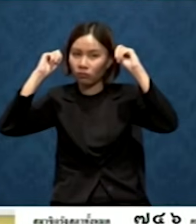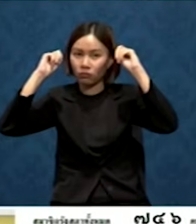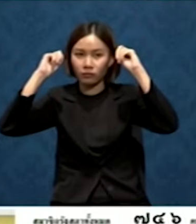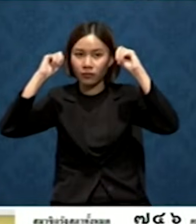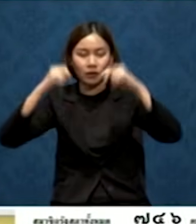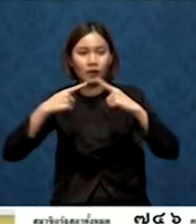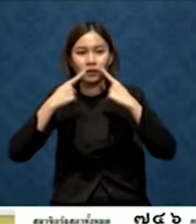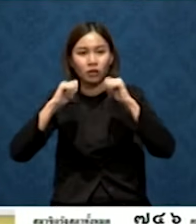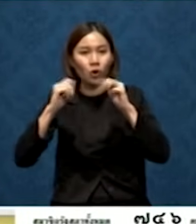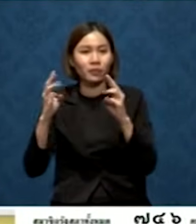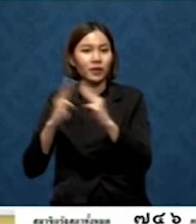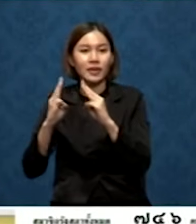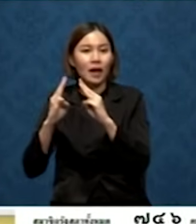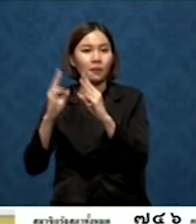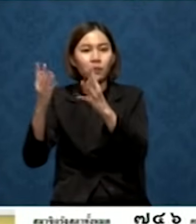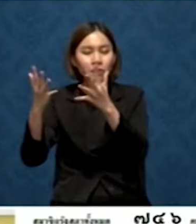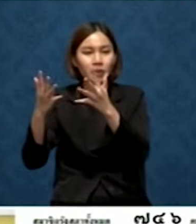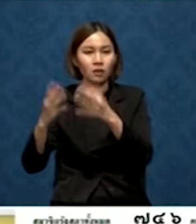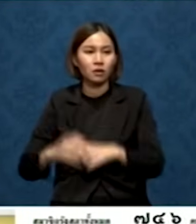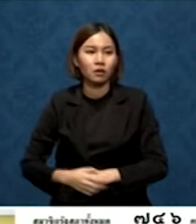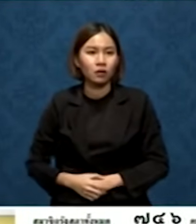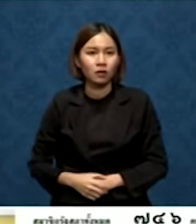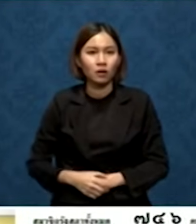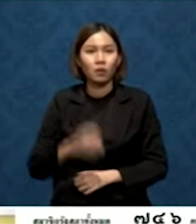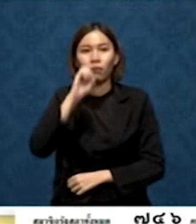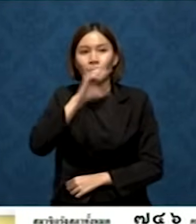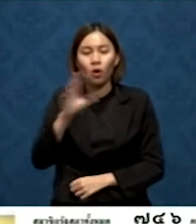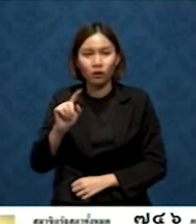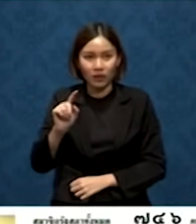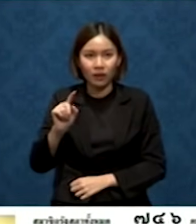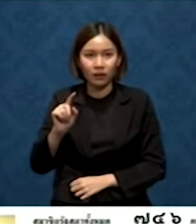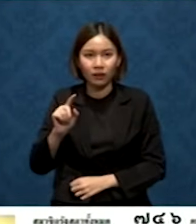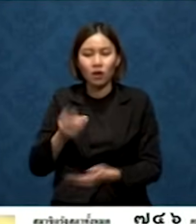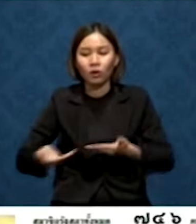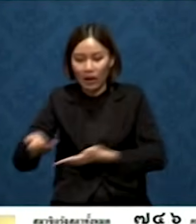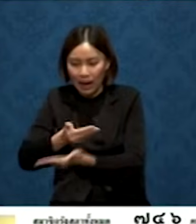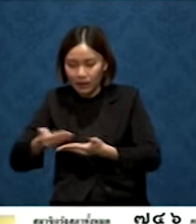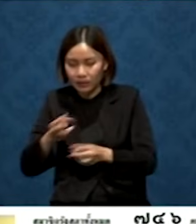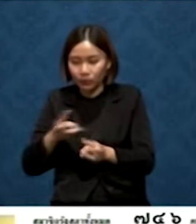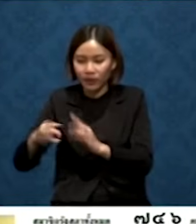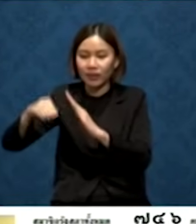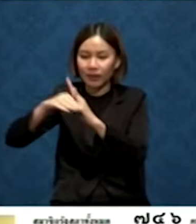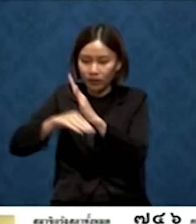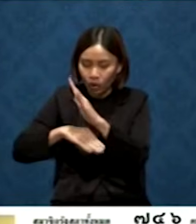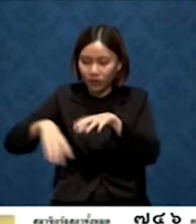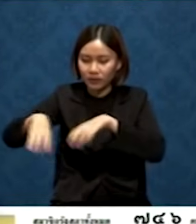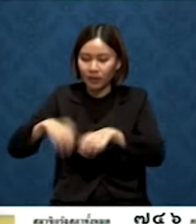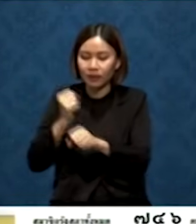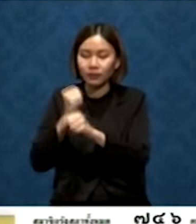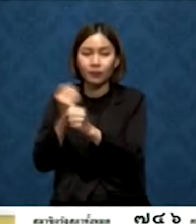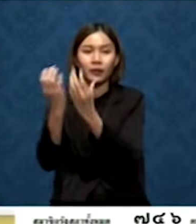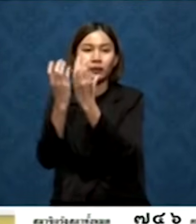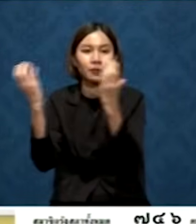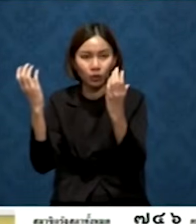คำมั่นสัญญานั้นเหลือแค่เพียงบอกว่าท่านจะหารือแนวทางในการจัดทำรัฐธรรมนูญ